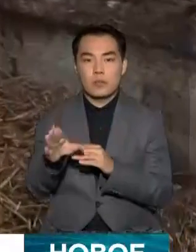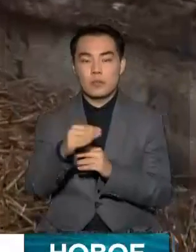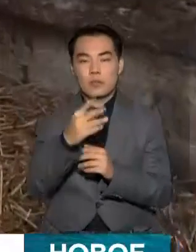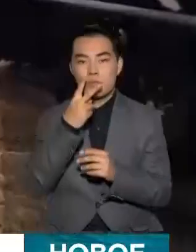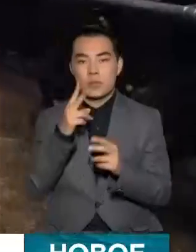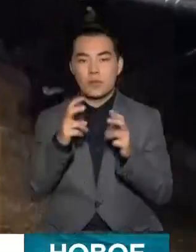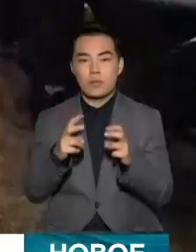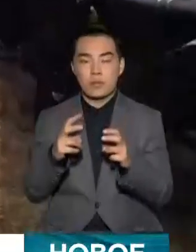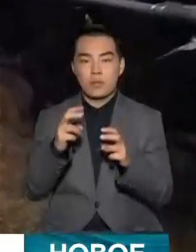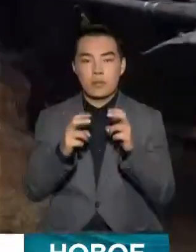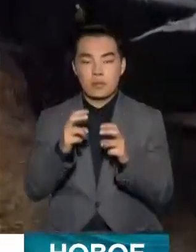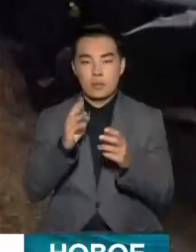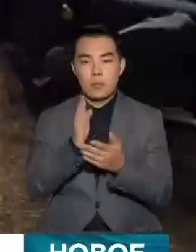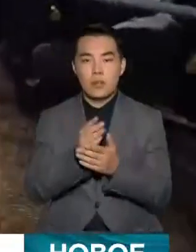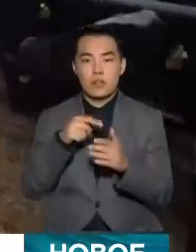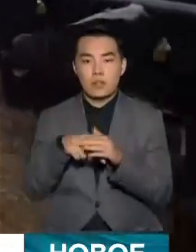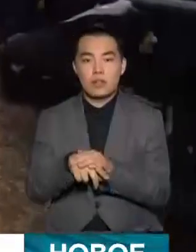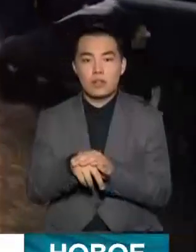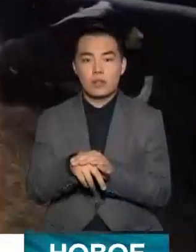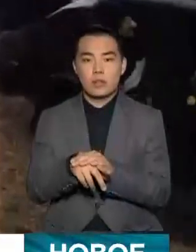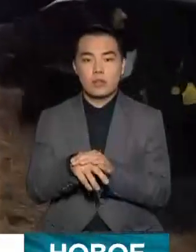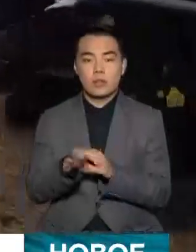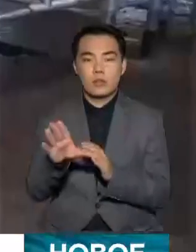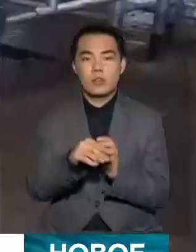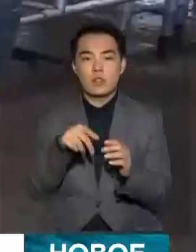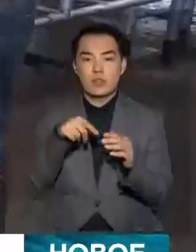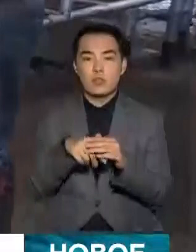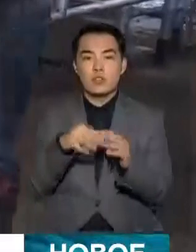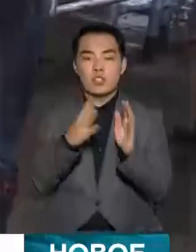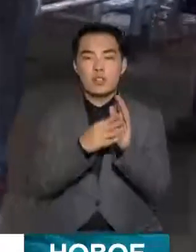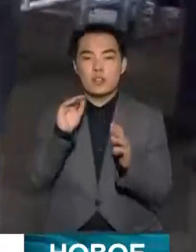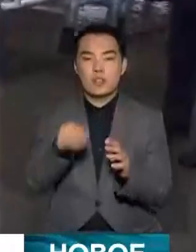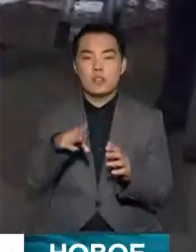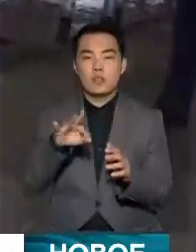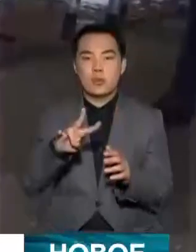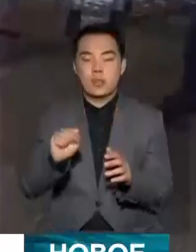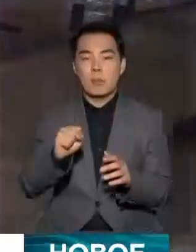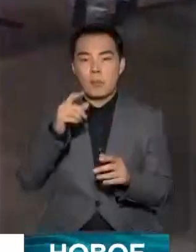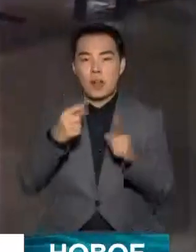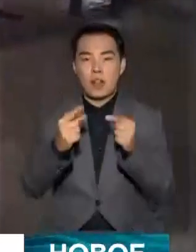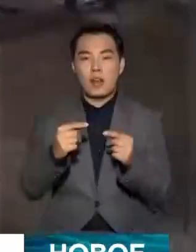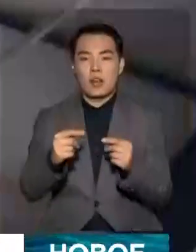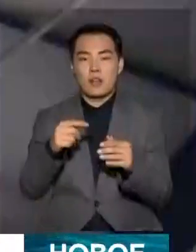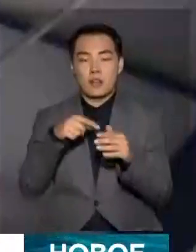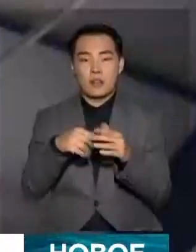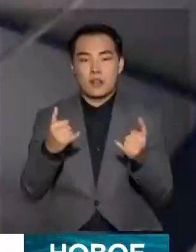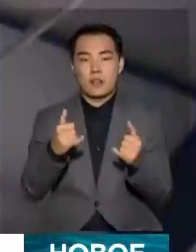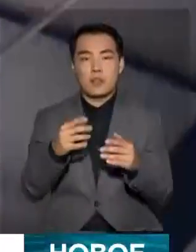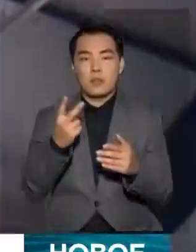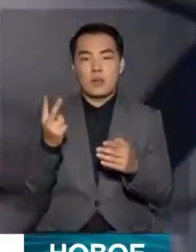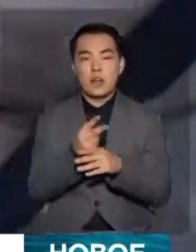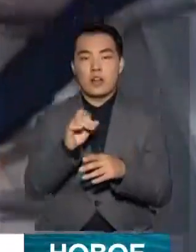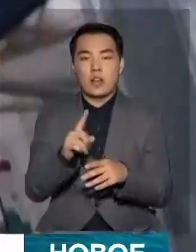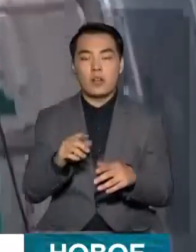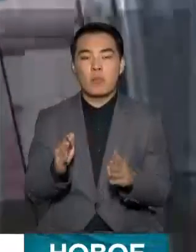при выходе на полную мощность производительность составит 9 тысяч тонн молока в год это в два раза больше чем сейчас Если